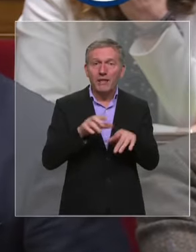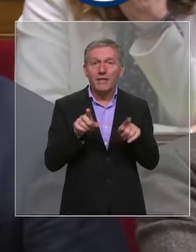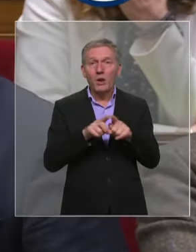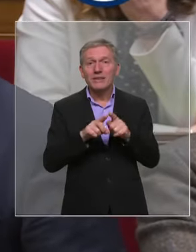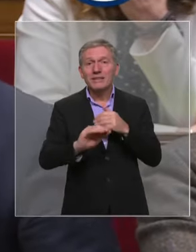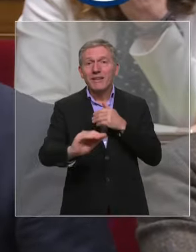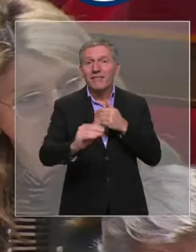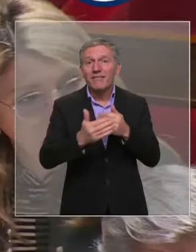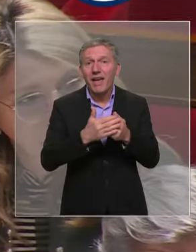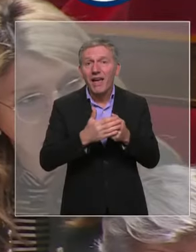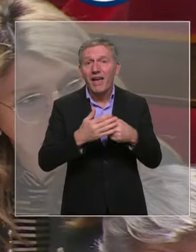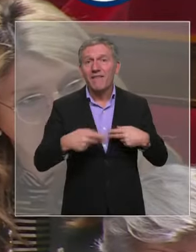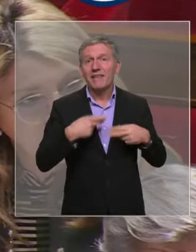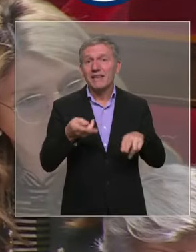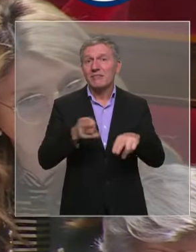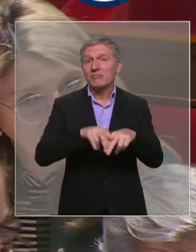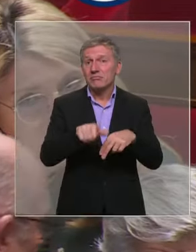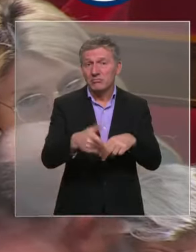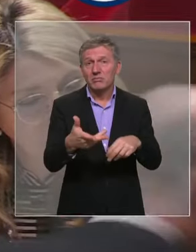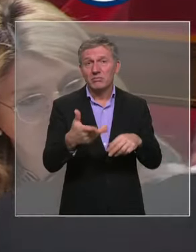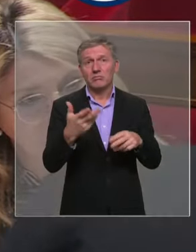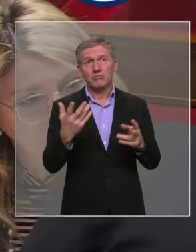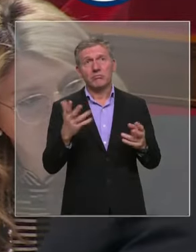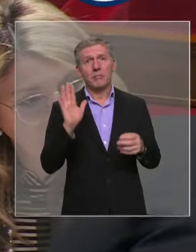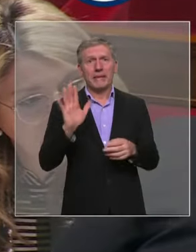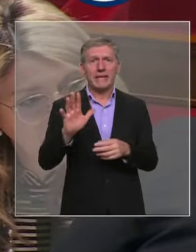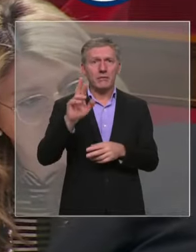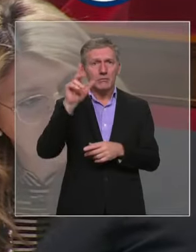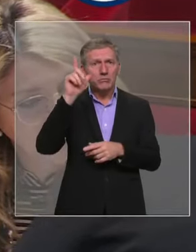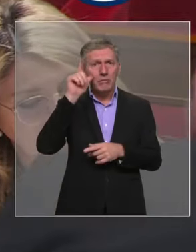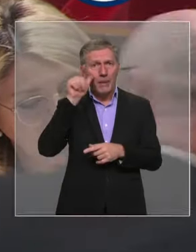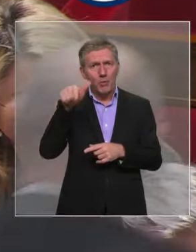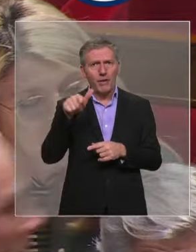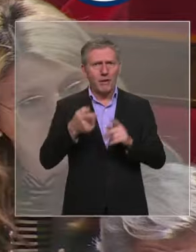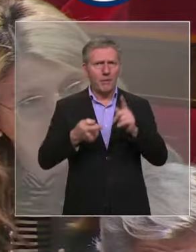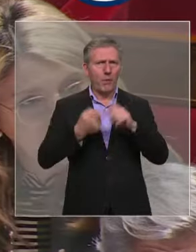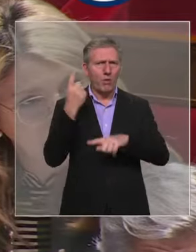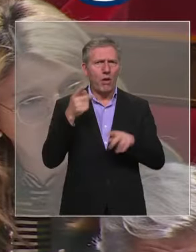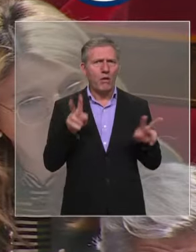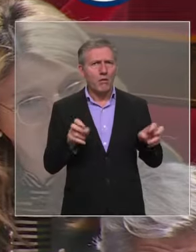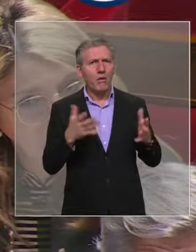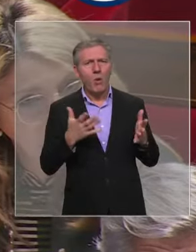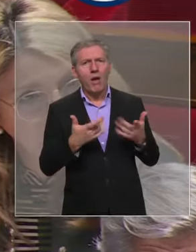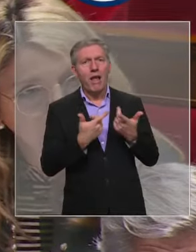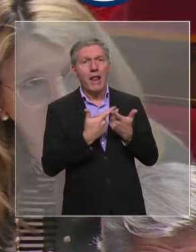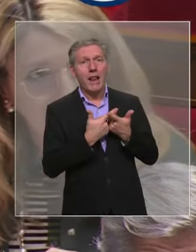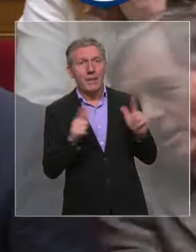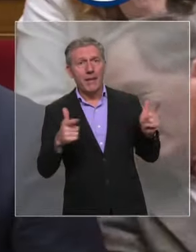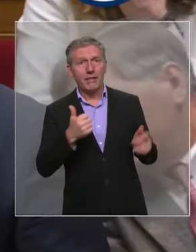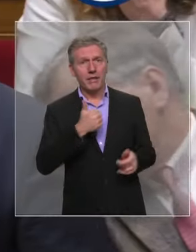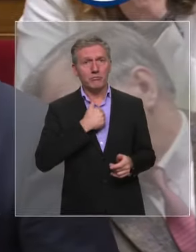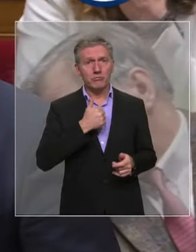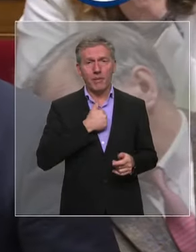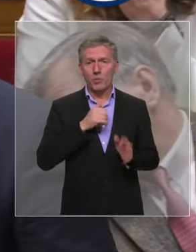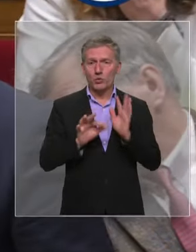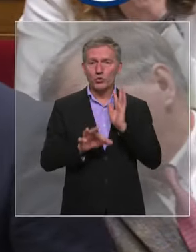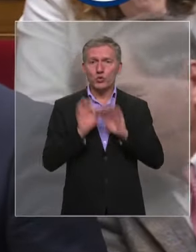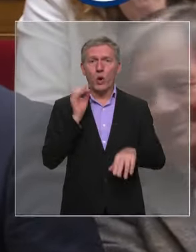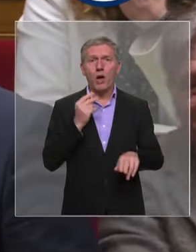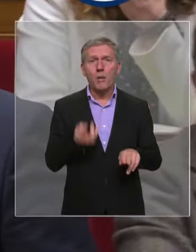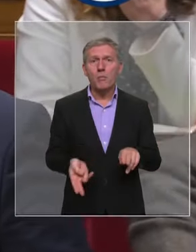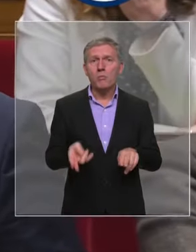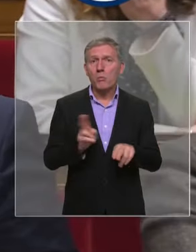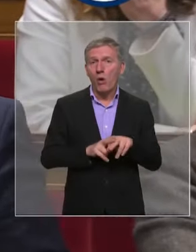vie, c'est convoquer les valeurs de la République. C'est vouloir la liberté, celle de disposer de sa mort